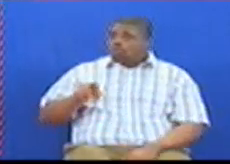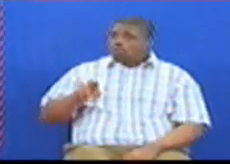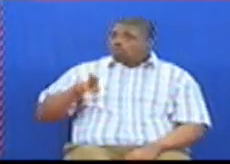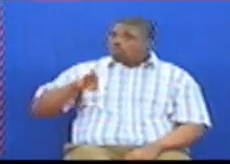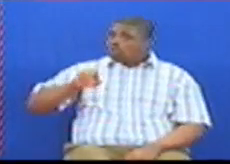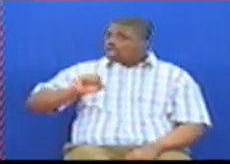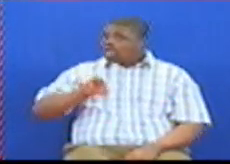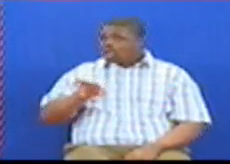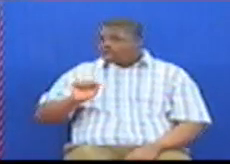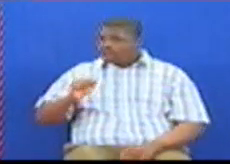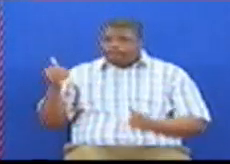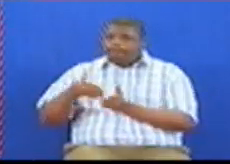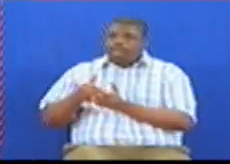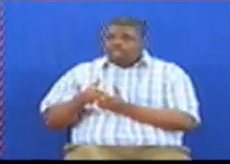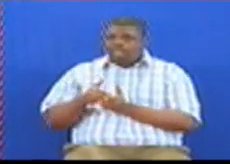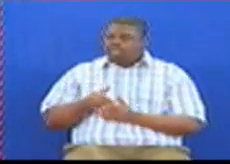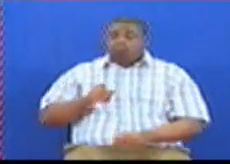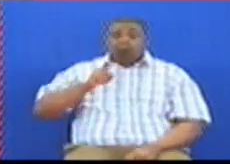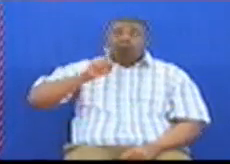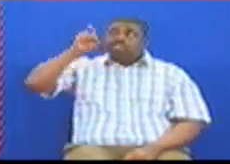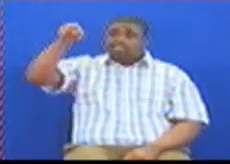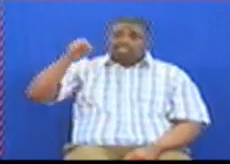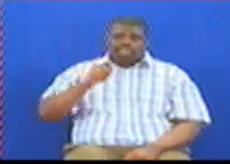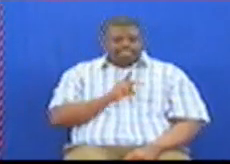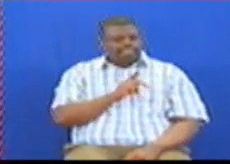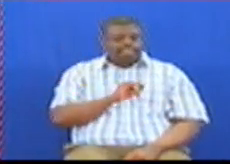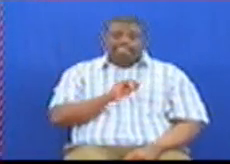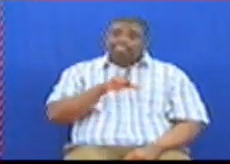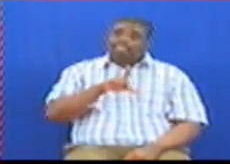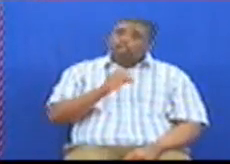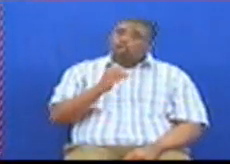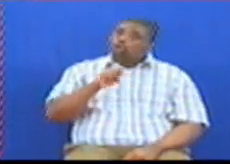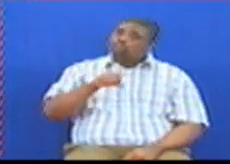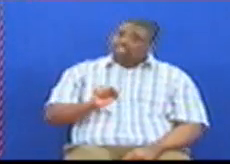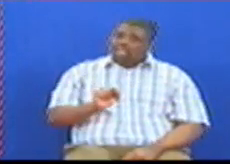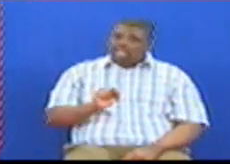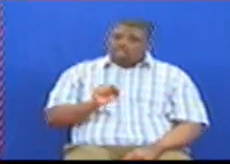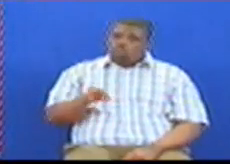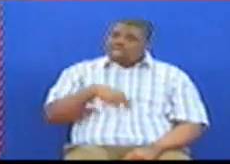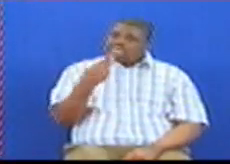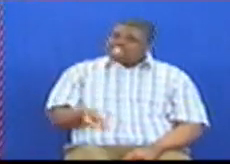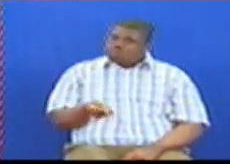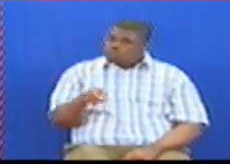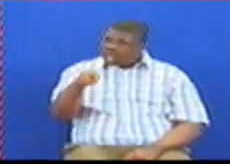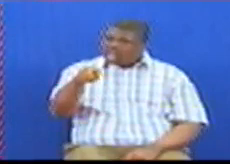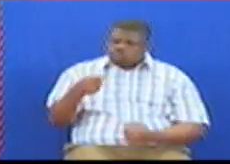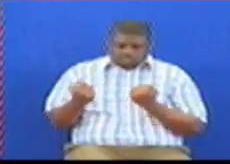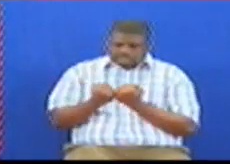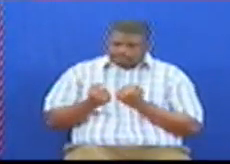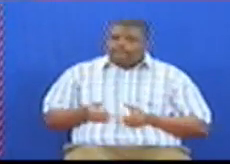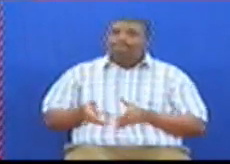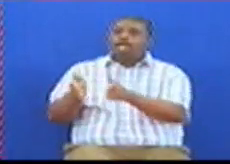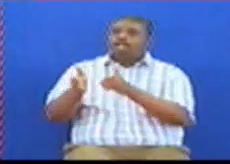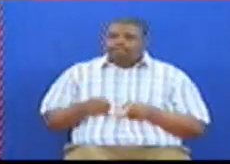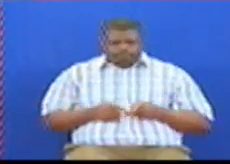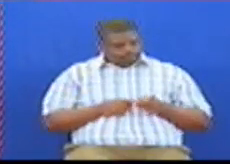mpaka Kibako kule kwa Mheshimiwa Simba Chawene, ile yote ni Kilosa. Tarura wanashindwa kufanya kazi za kutengeneza barabara zote.